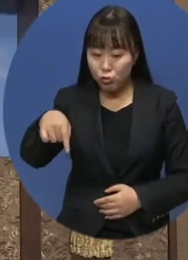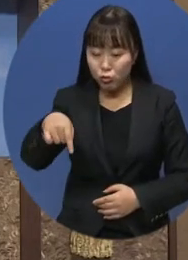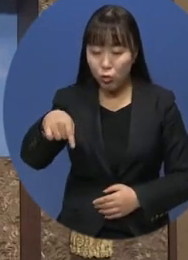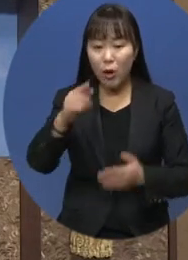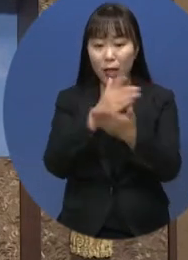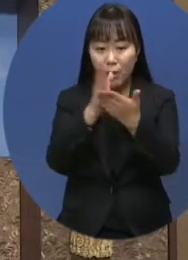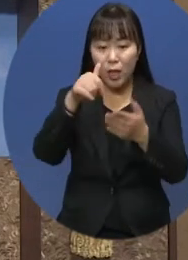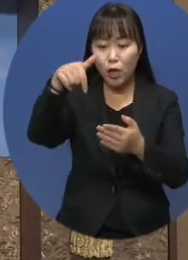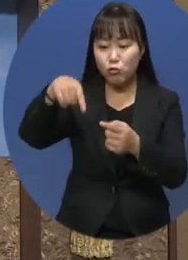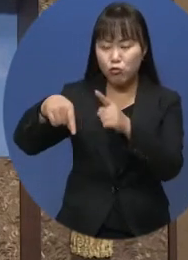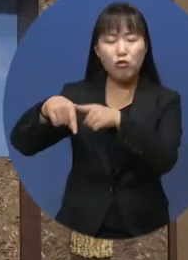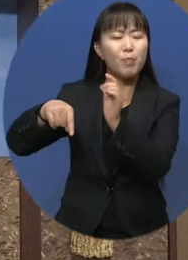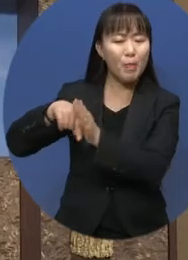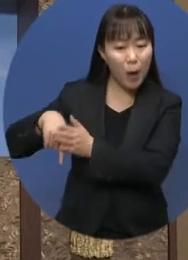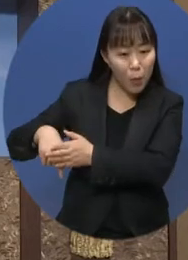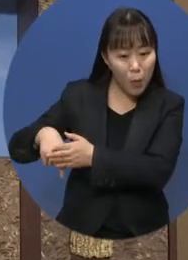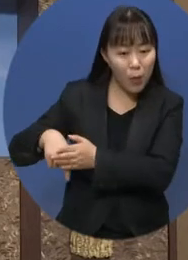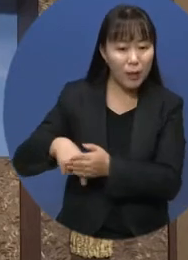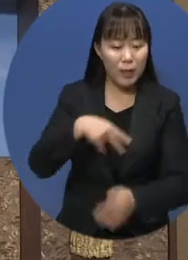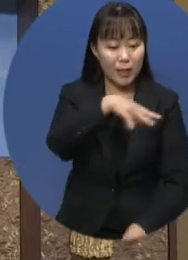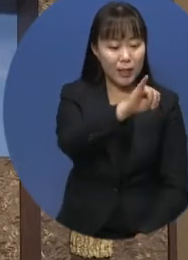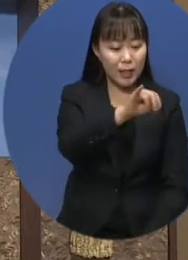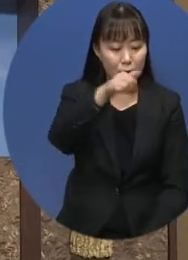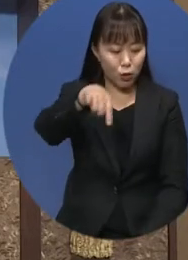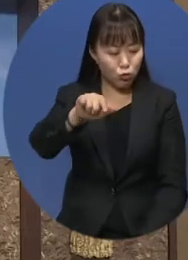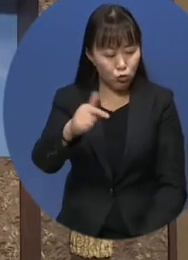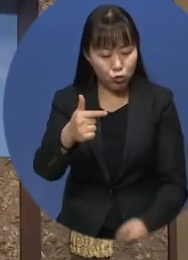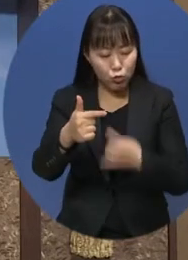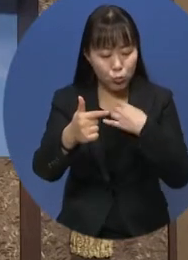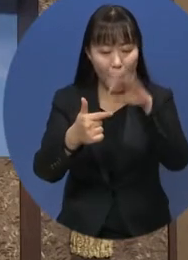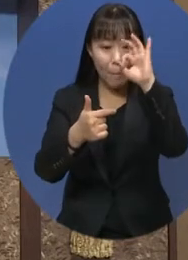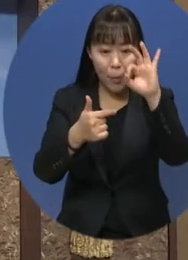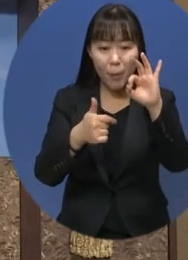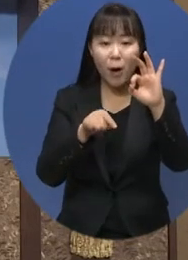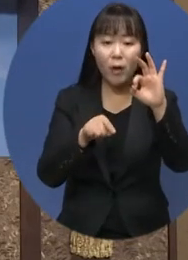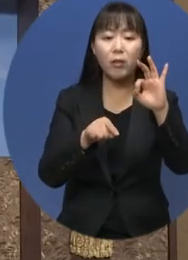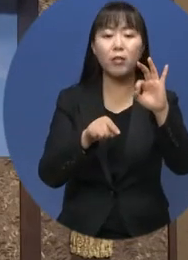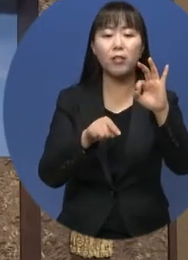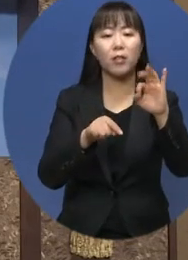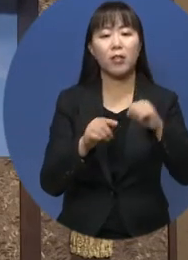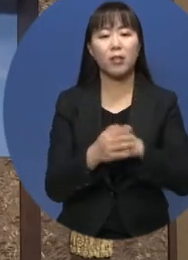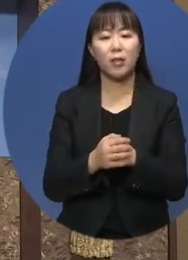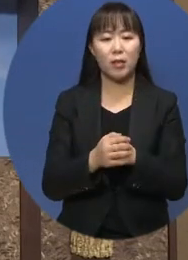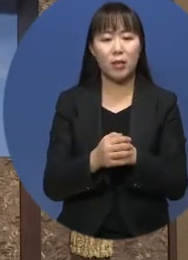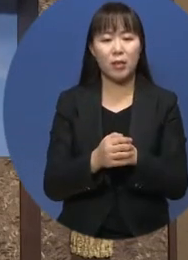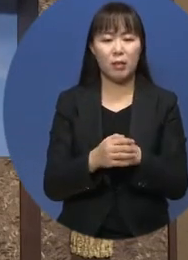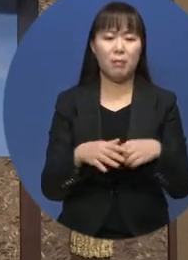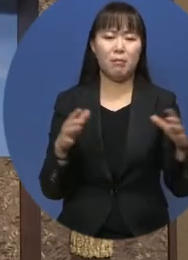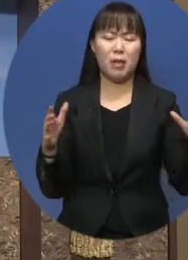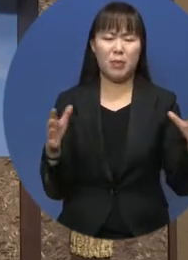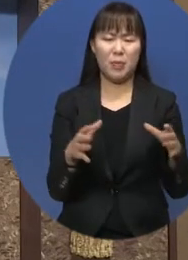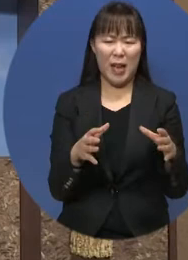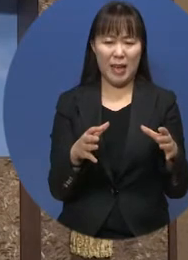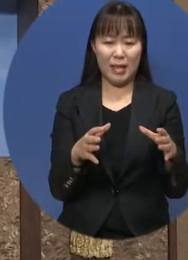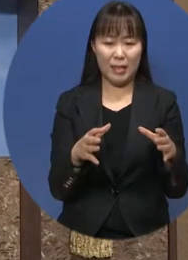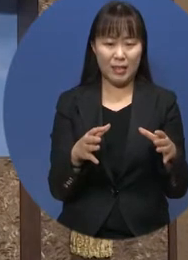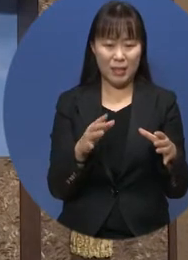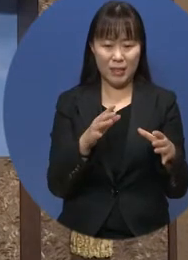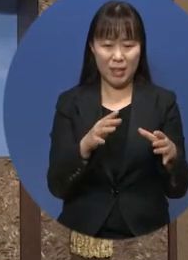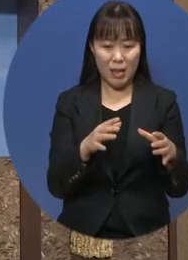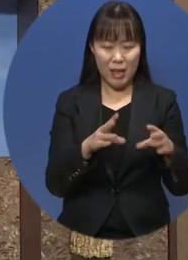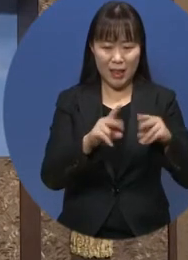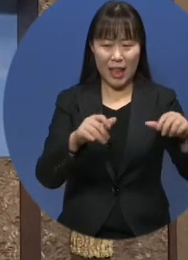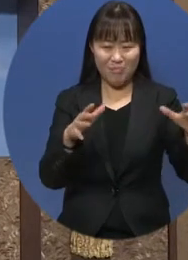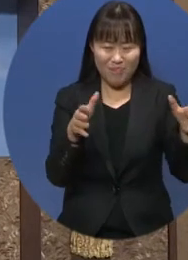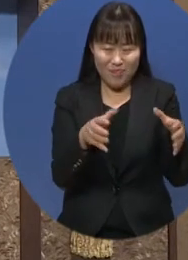굴을 빼고 어서 씨와 국노 도 만 봤을 때 사실은 이 면적이 가장 좋았습니다 그